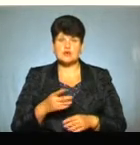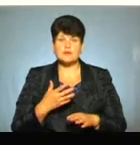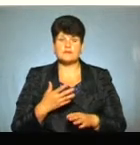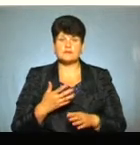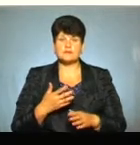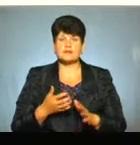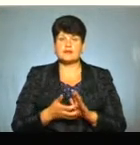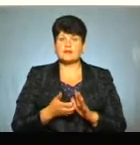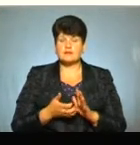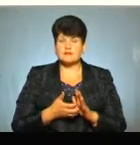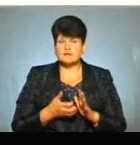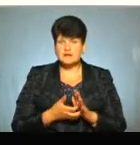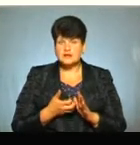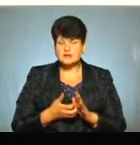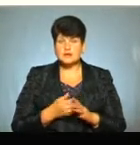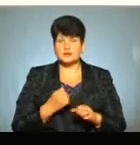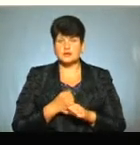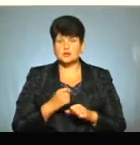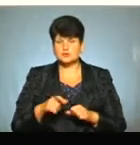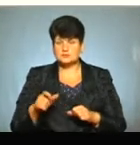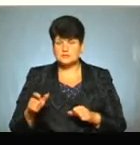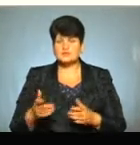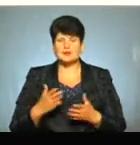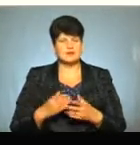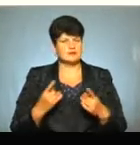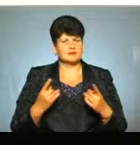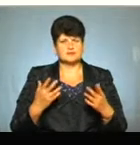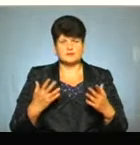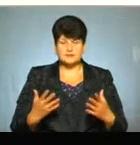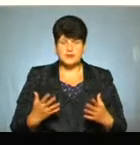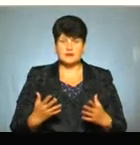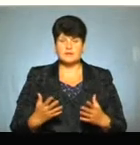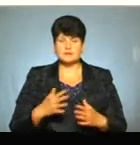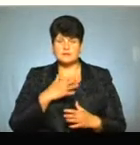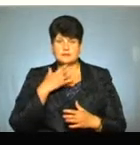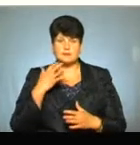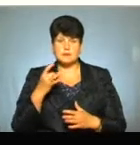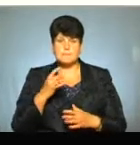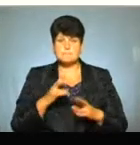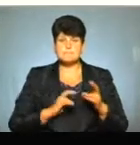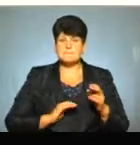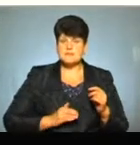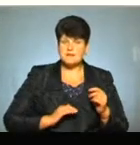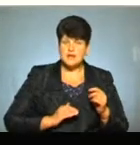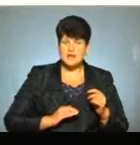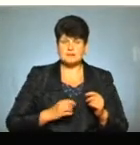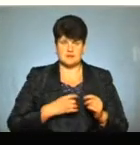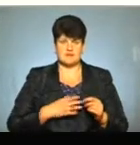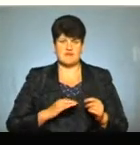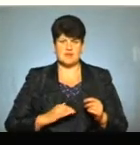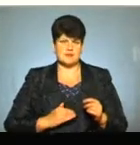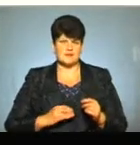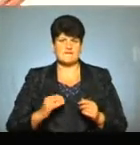брак робітничих кадрів є надзвичайно великий, бо неодноразово підприємці, приватні